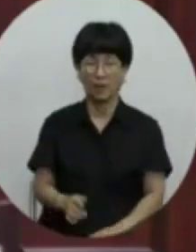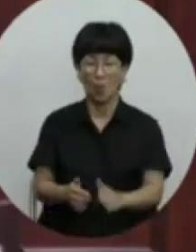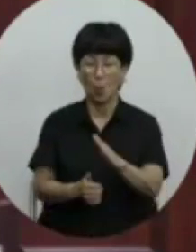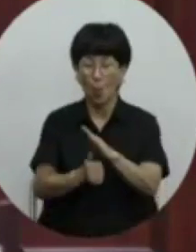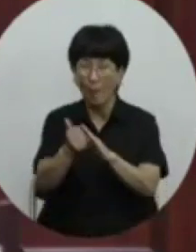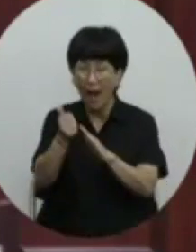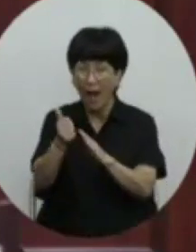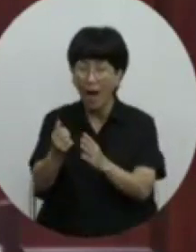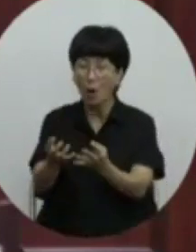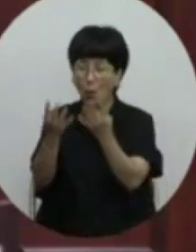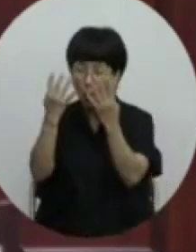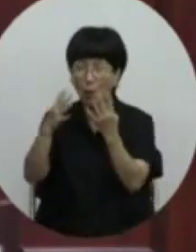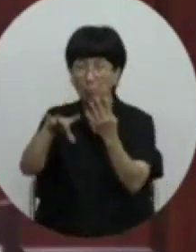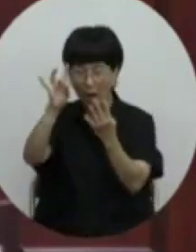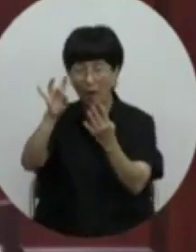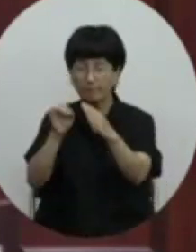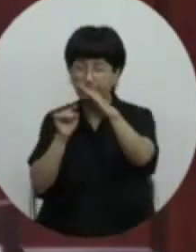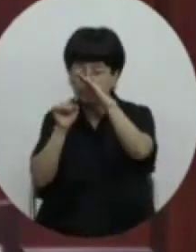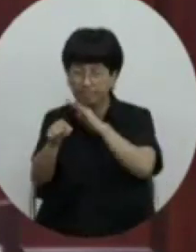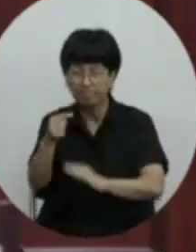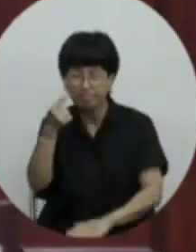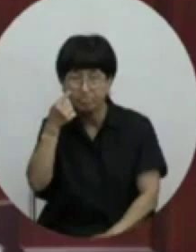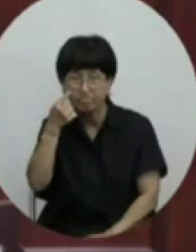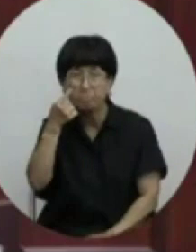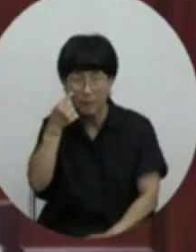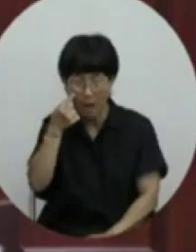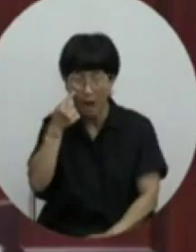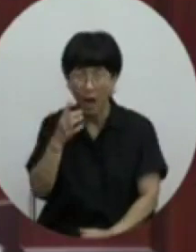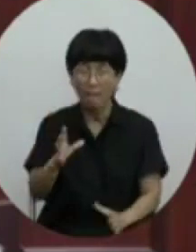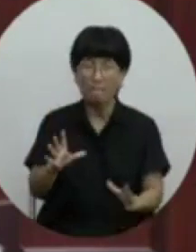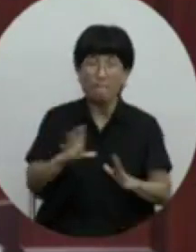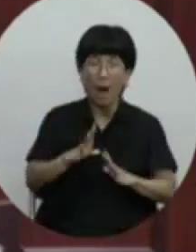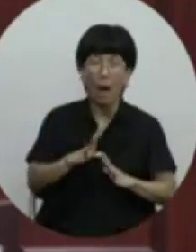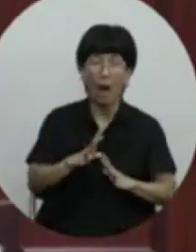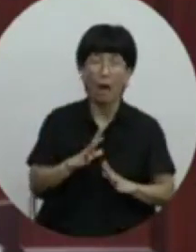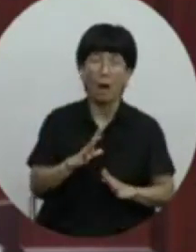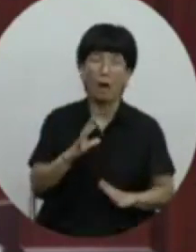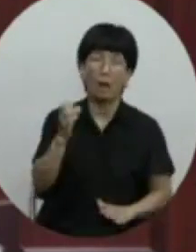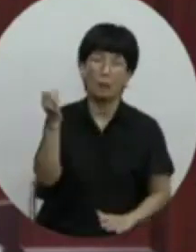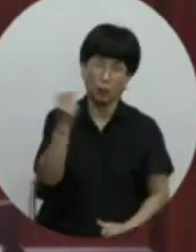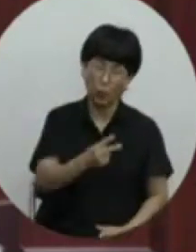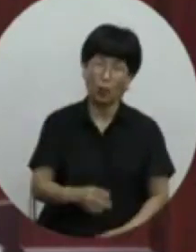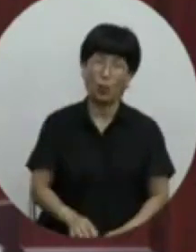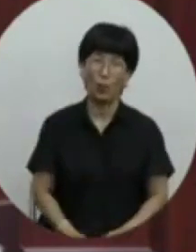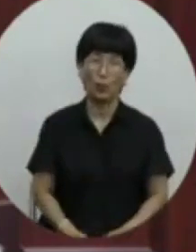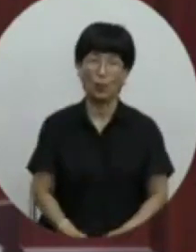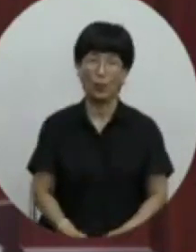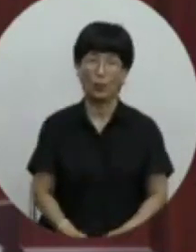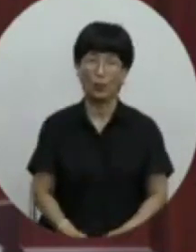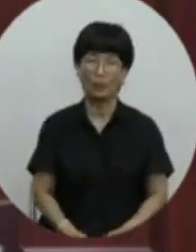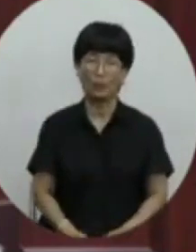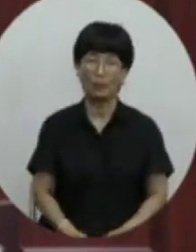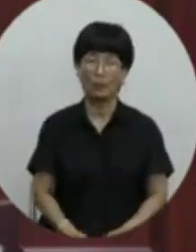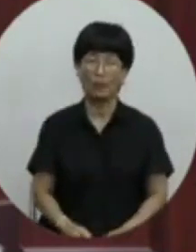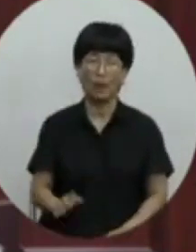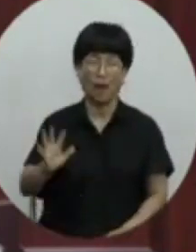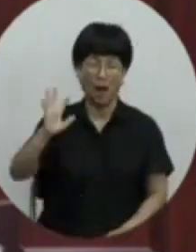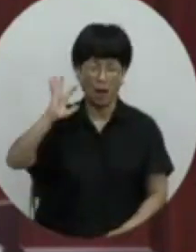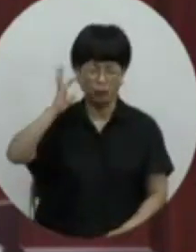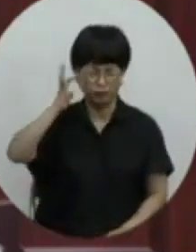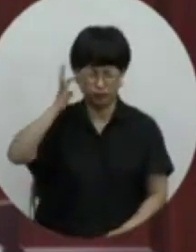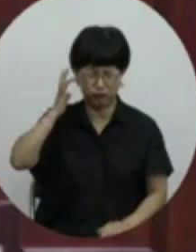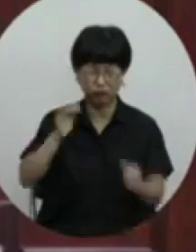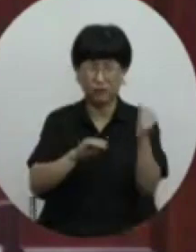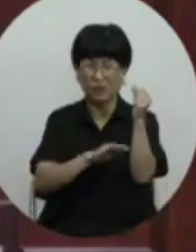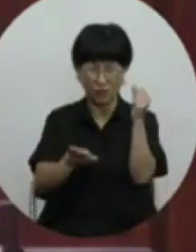소망교도소를 첫 번째 방문지로 찾아가 보고 깜짝 놀랄 수밖에 없었습니다. 소음에 관한